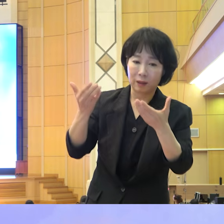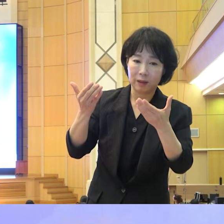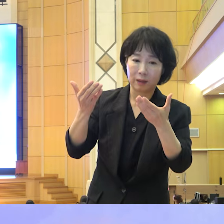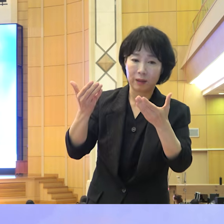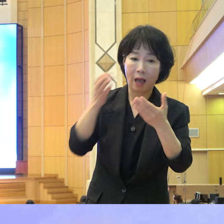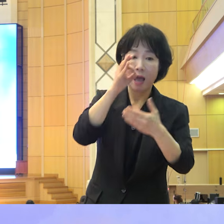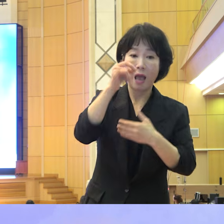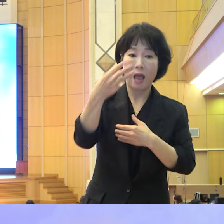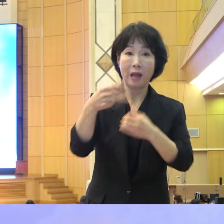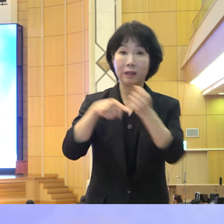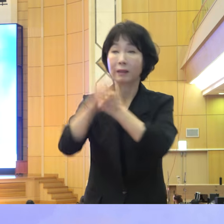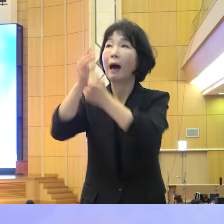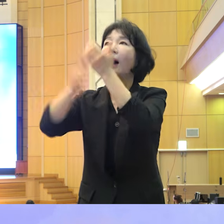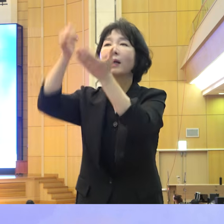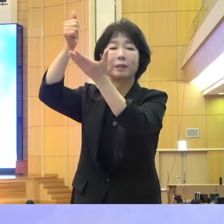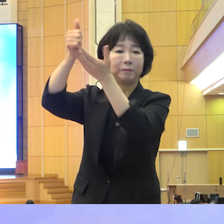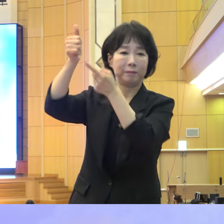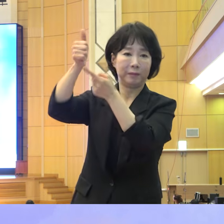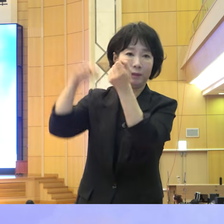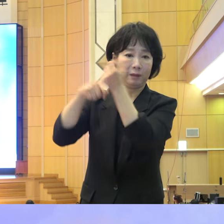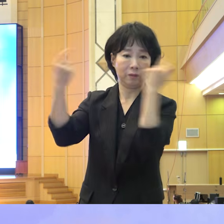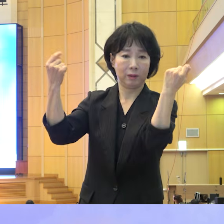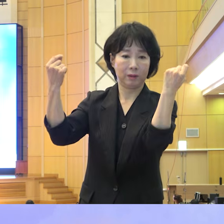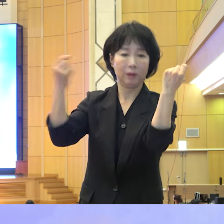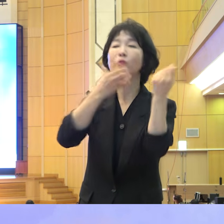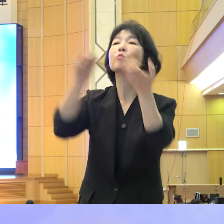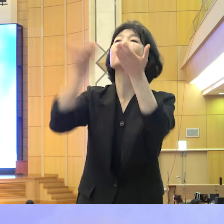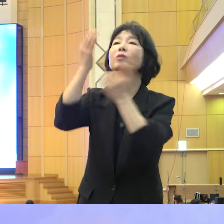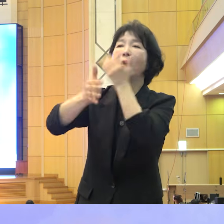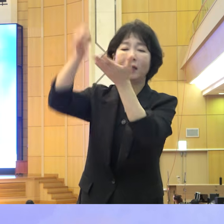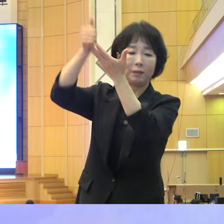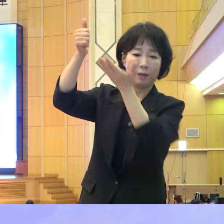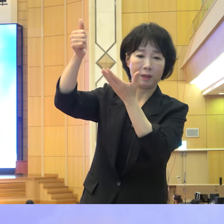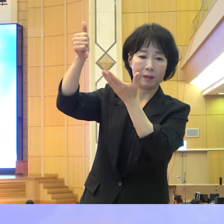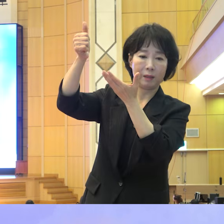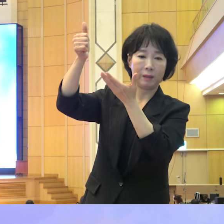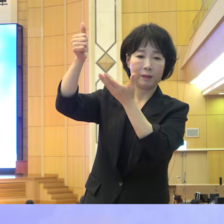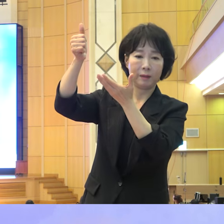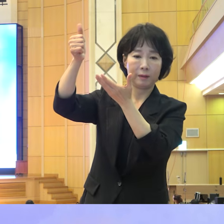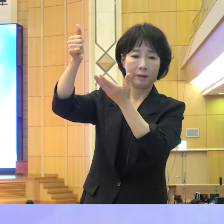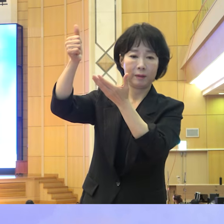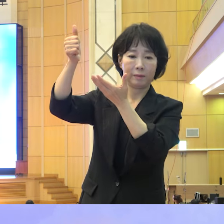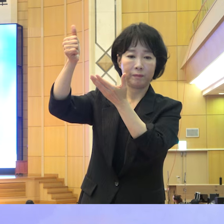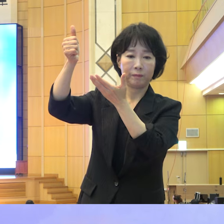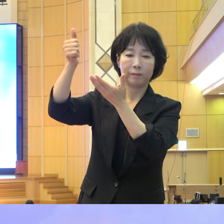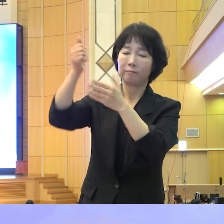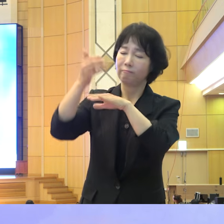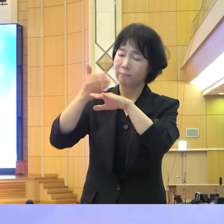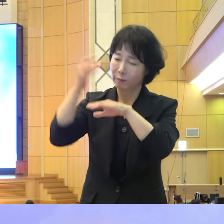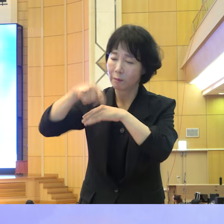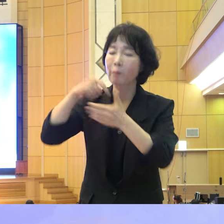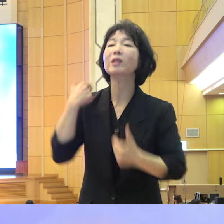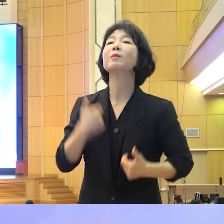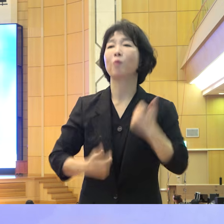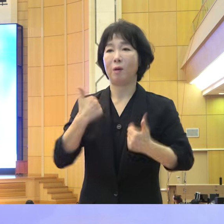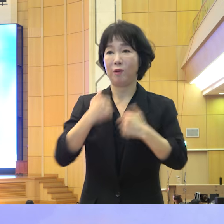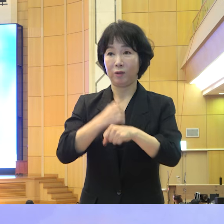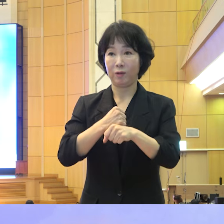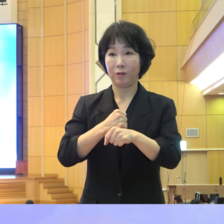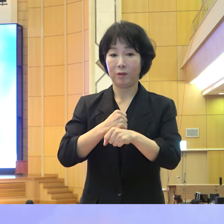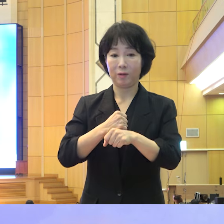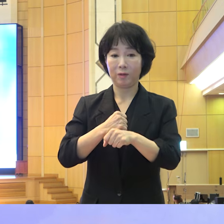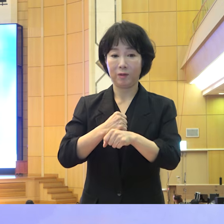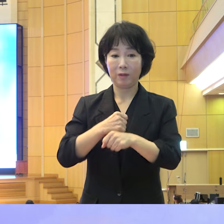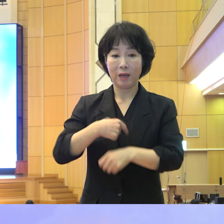엘이란 말은 하나님을 말하는 거예요. 축복하신 하나님, 정말 감사하면서 기뻐하면서